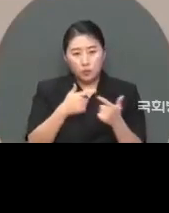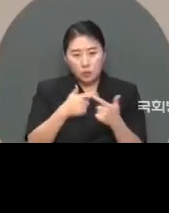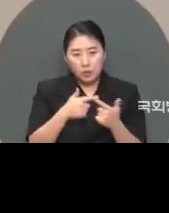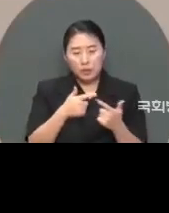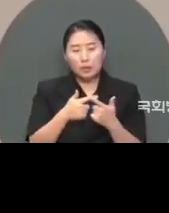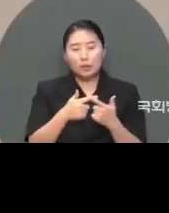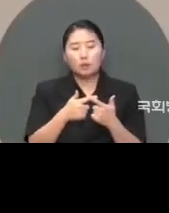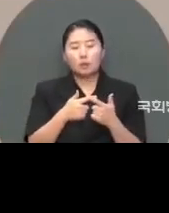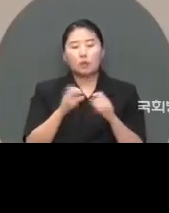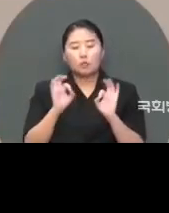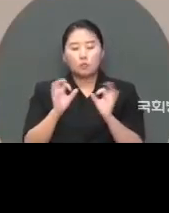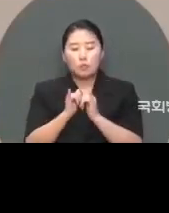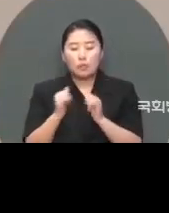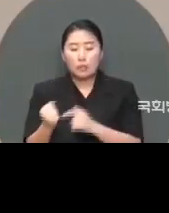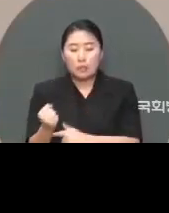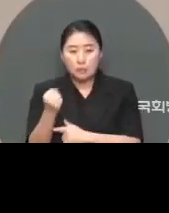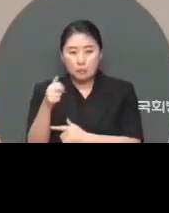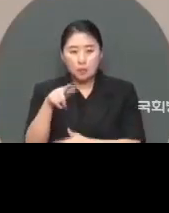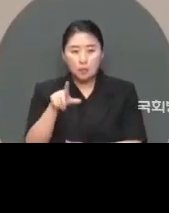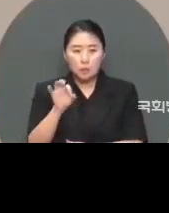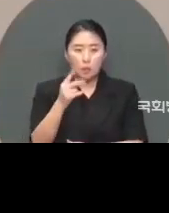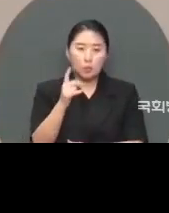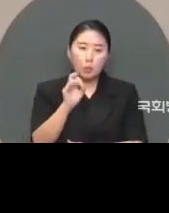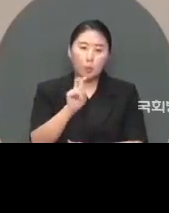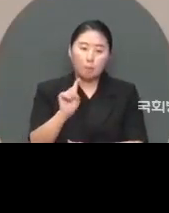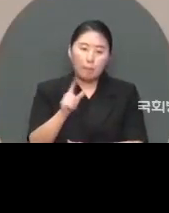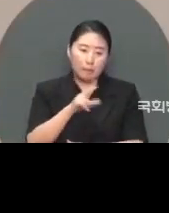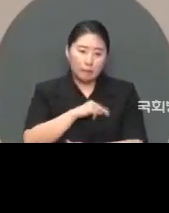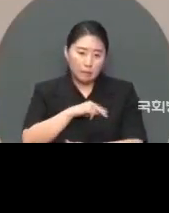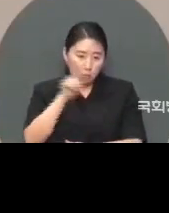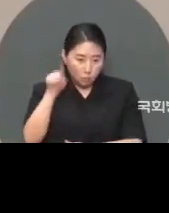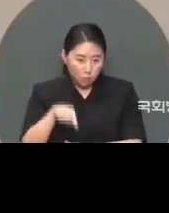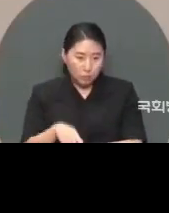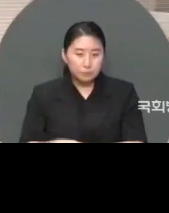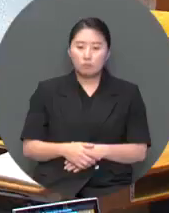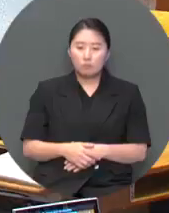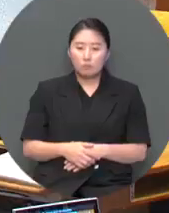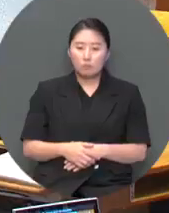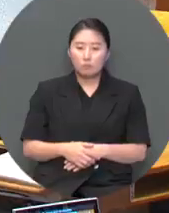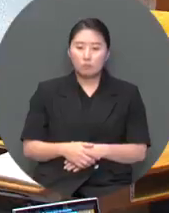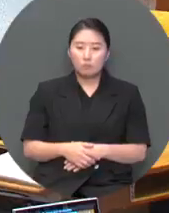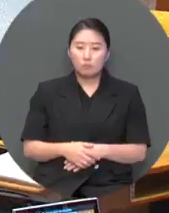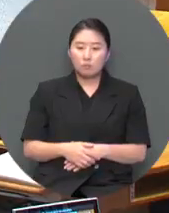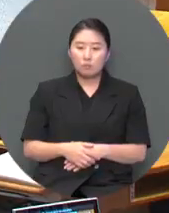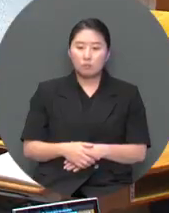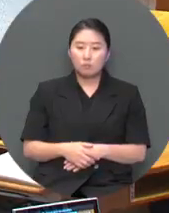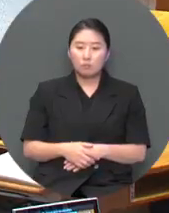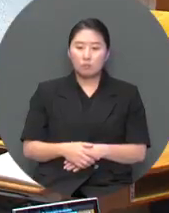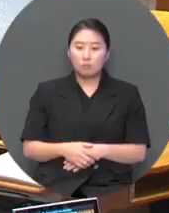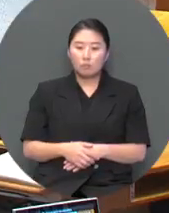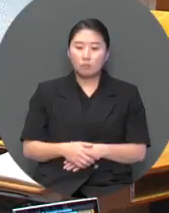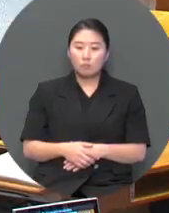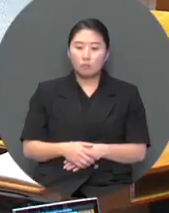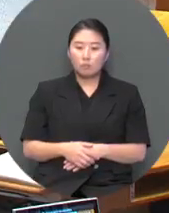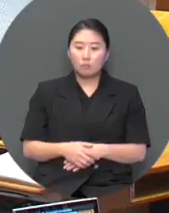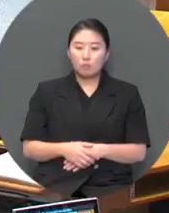기장 출신의 국민의힘 정동만 위원 나오셔서 질문해 주시기 바랍니다.